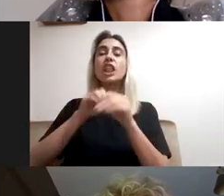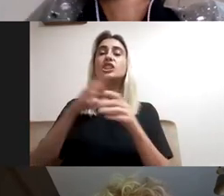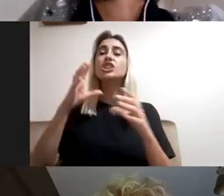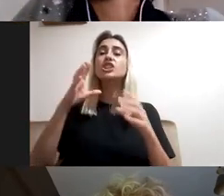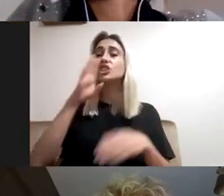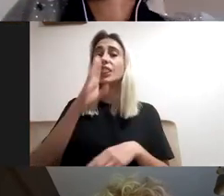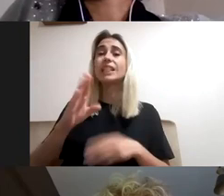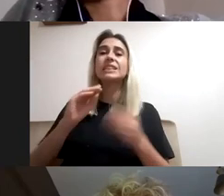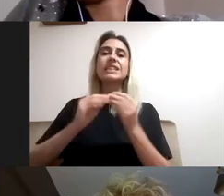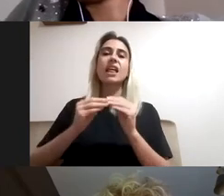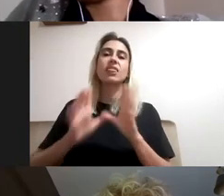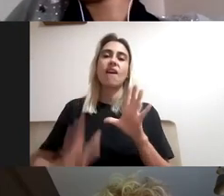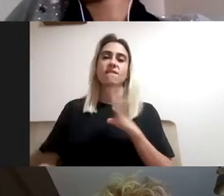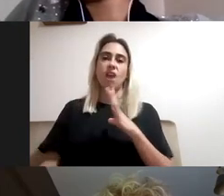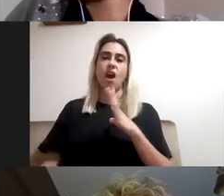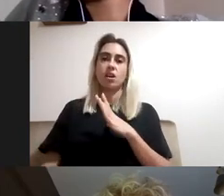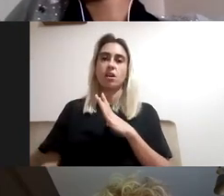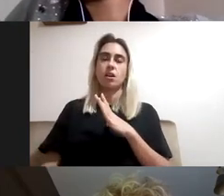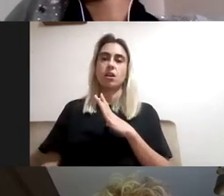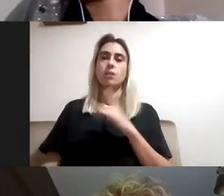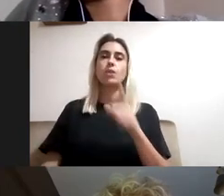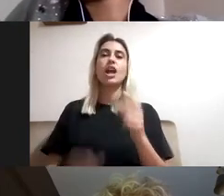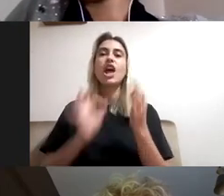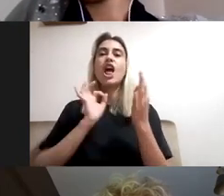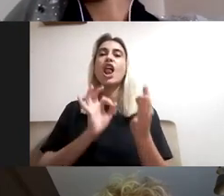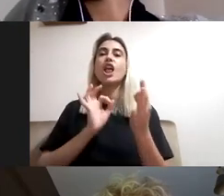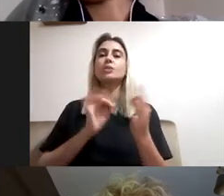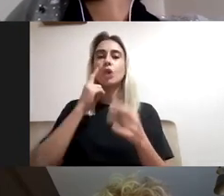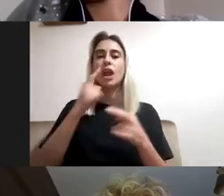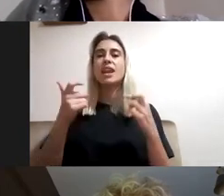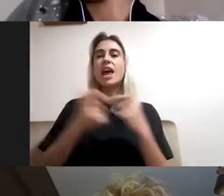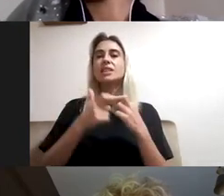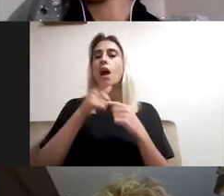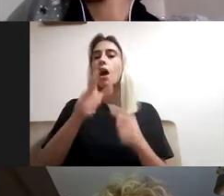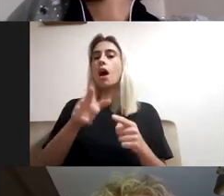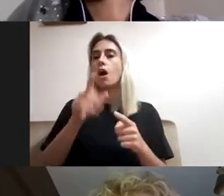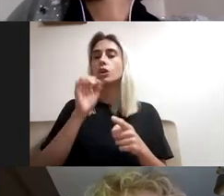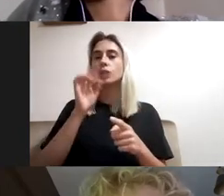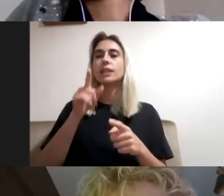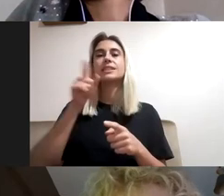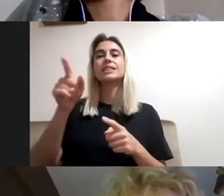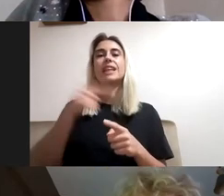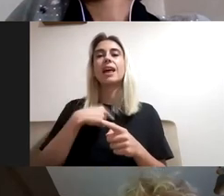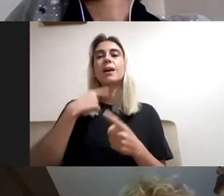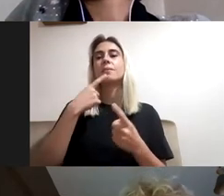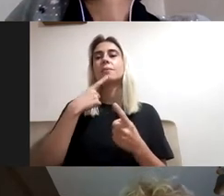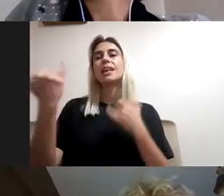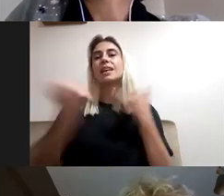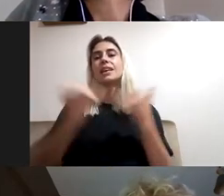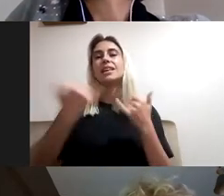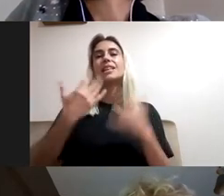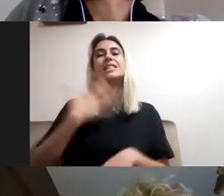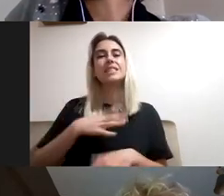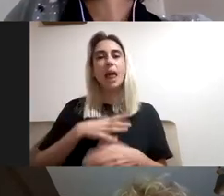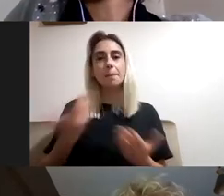var. Bilahare ben iletişim ilginizi Resavcı'dan talep edip bir sizinle istişarede bulunmak istiyorum.